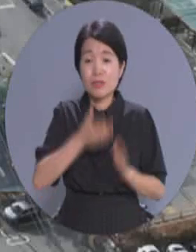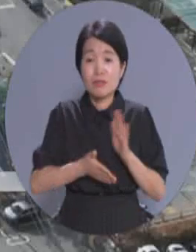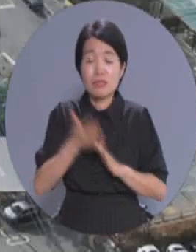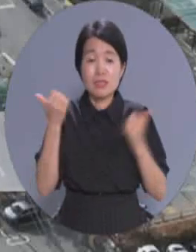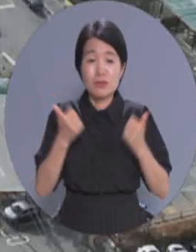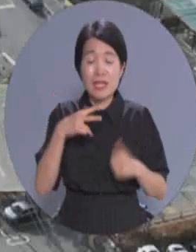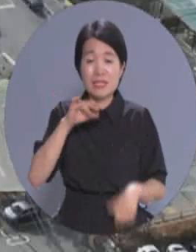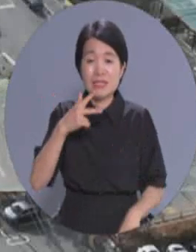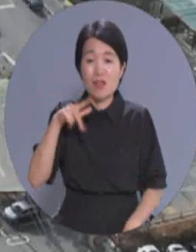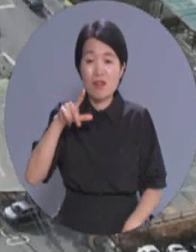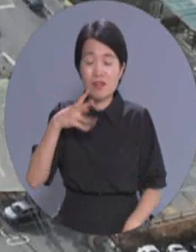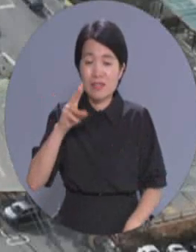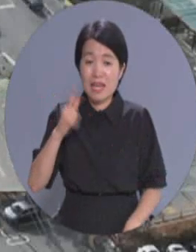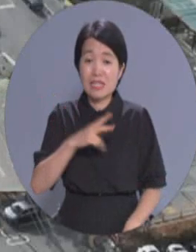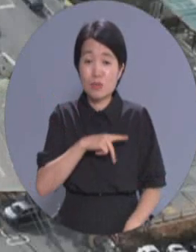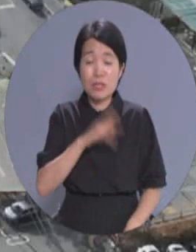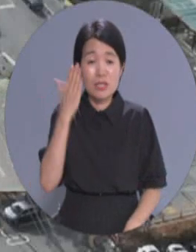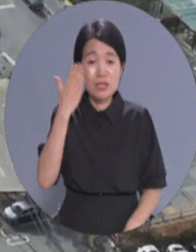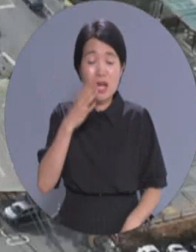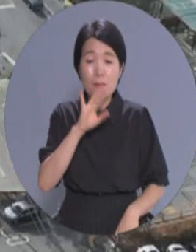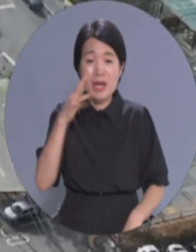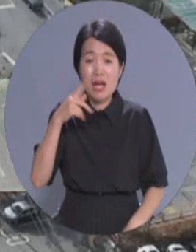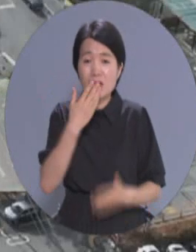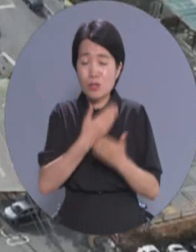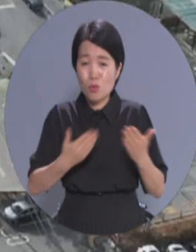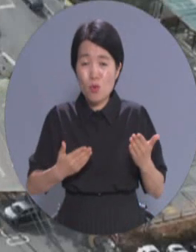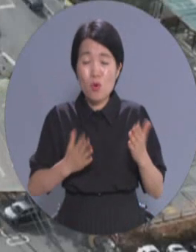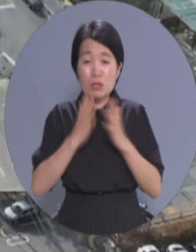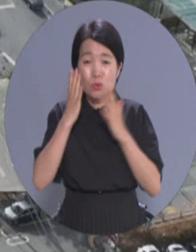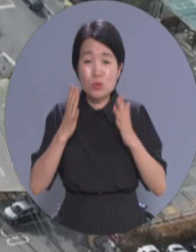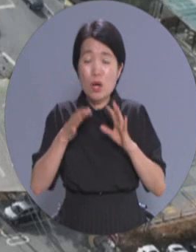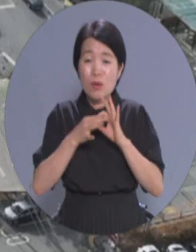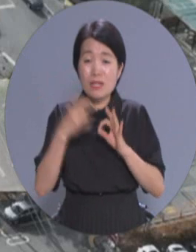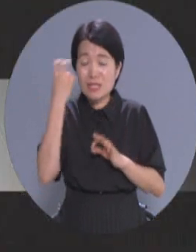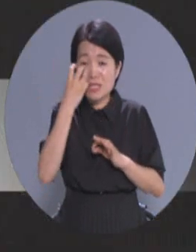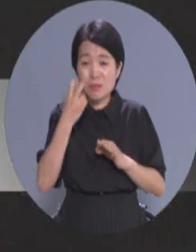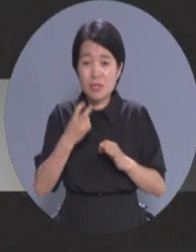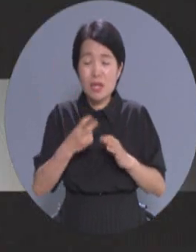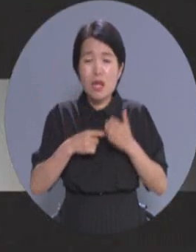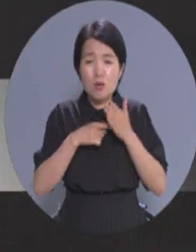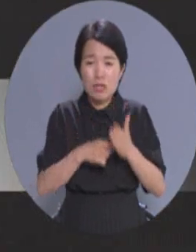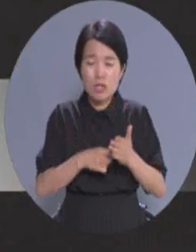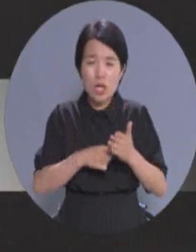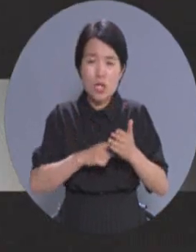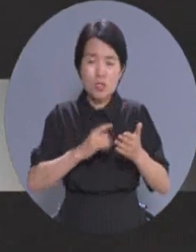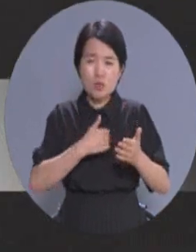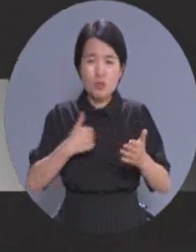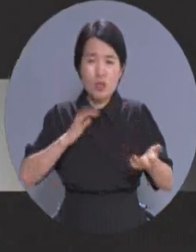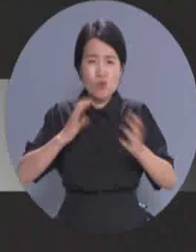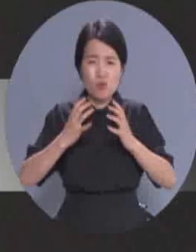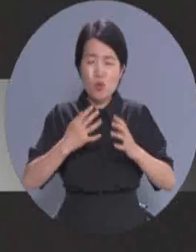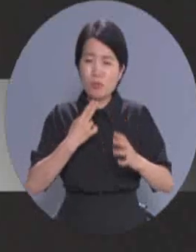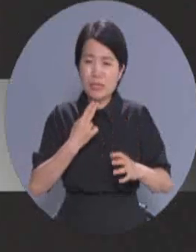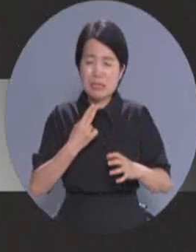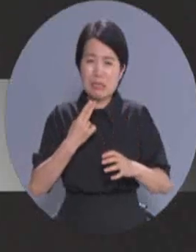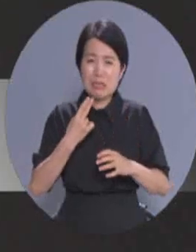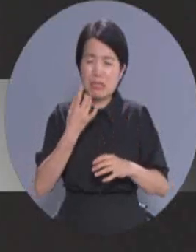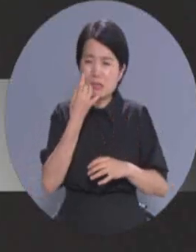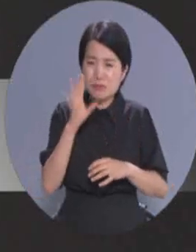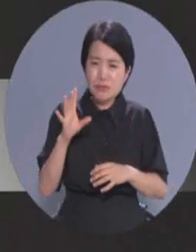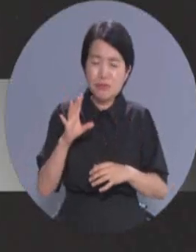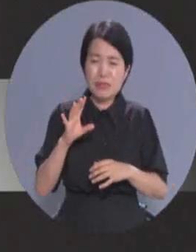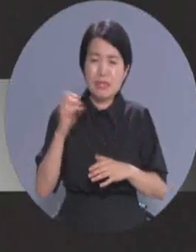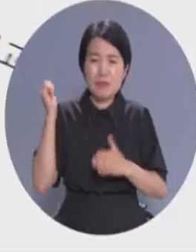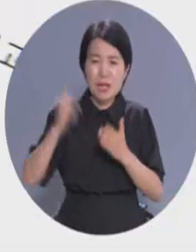순천시의회 신정란 의원이 최근 백강로 완충녹지 관련 예산 심의과정이 수기과정 없이 졸속 승인됐다며